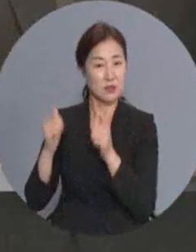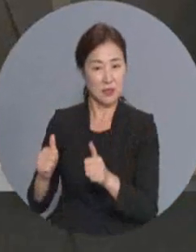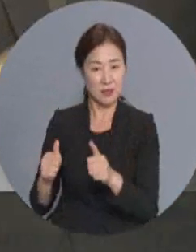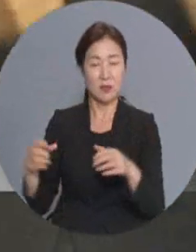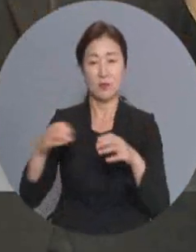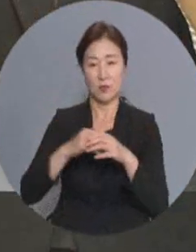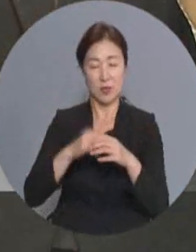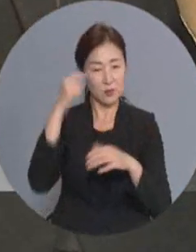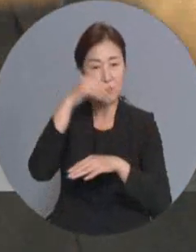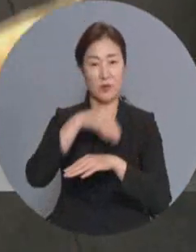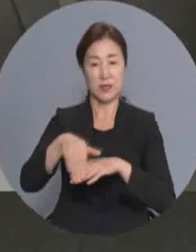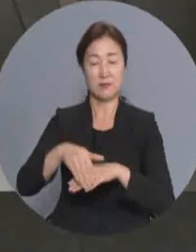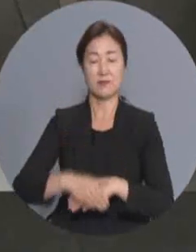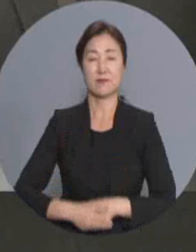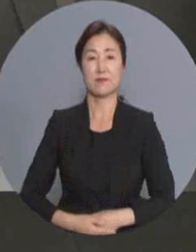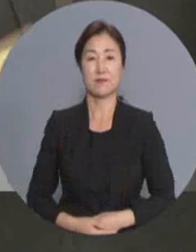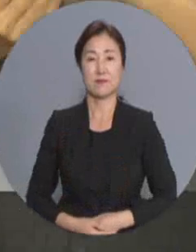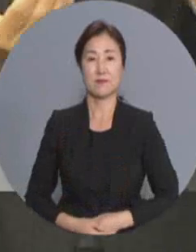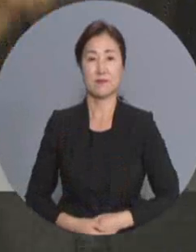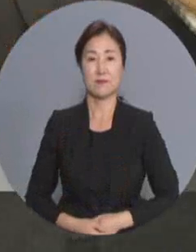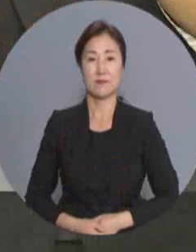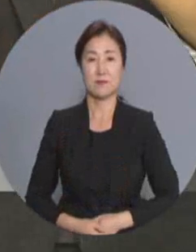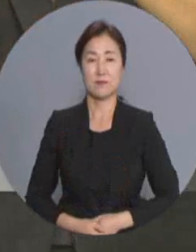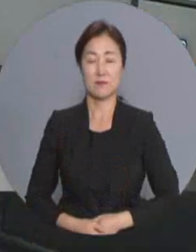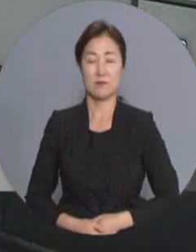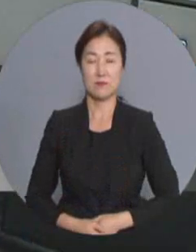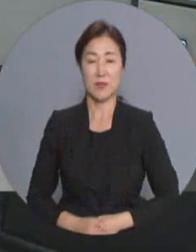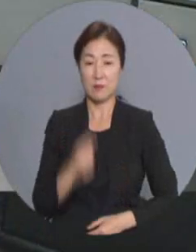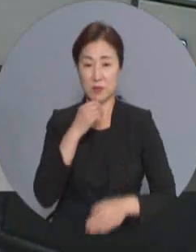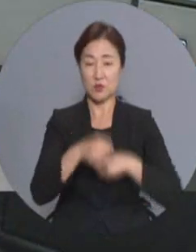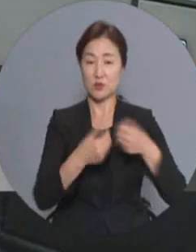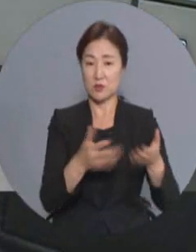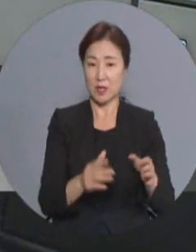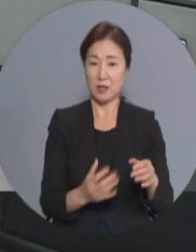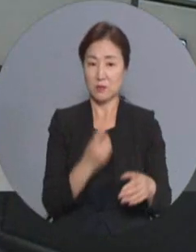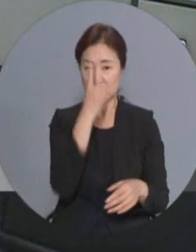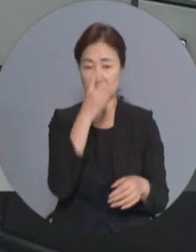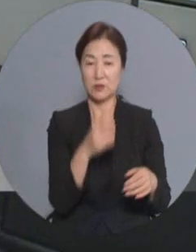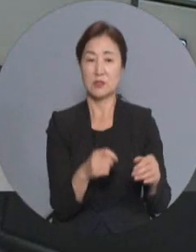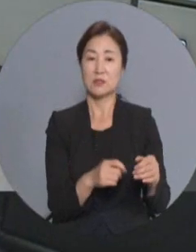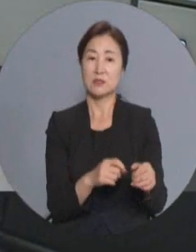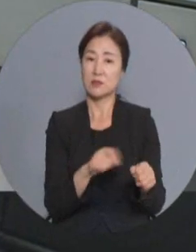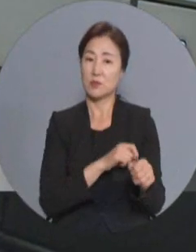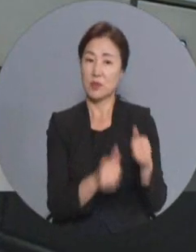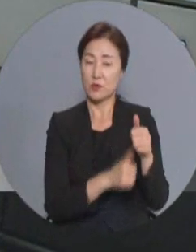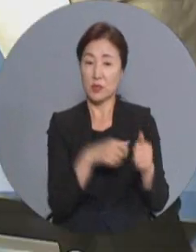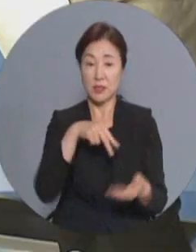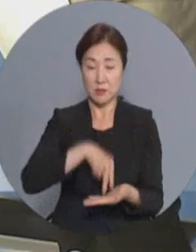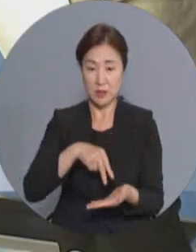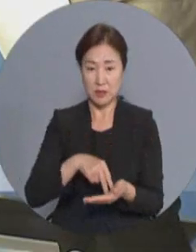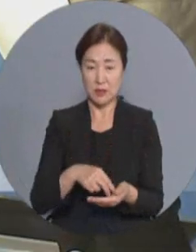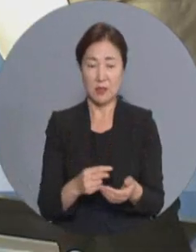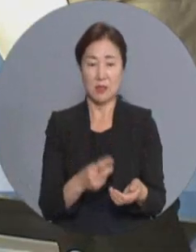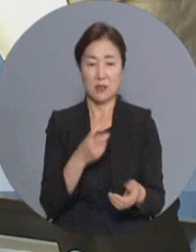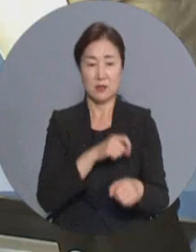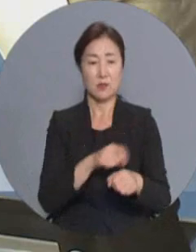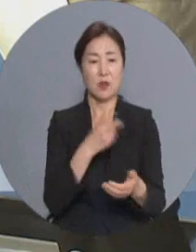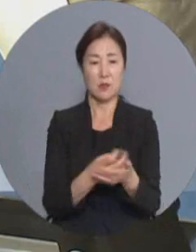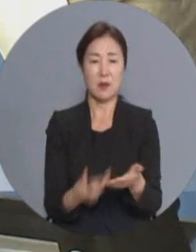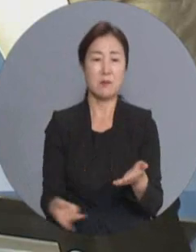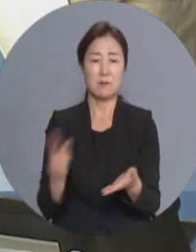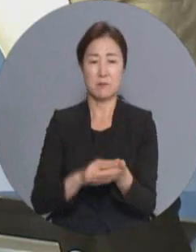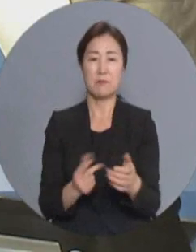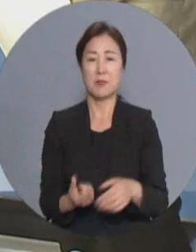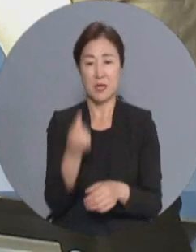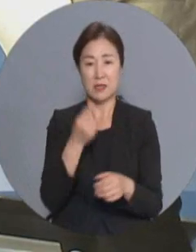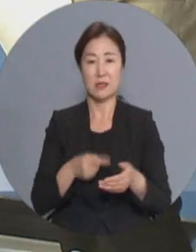적용하는 규정도 추가됐습니다 민주당여 특은 특별법 정이 신속하게 이어질 수 있도록 정부의